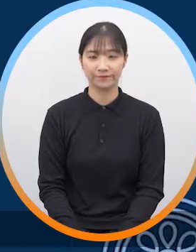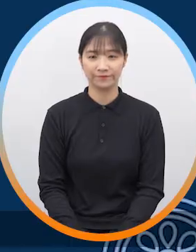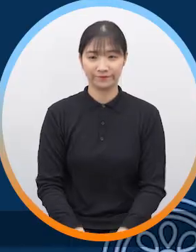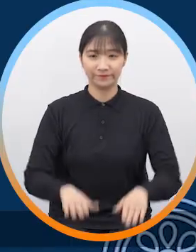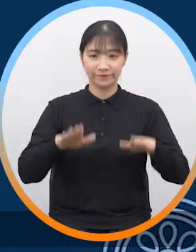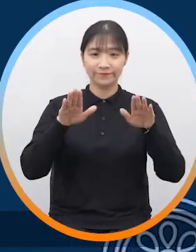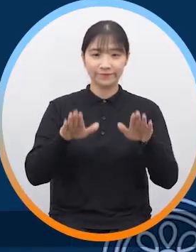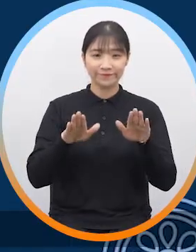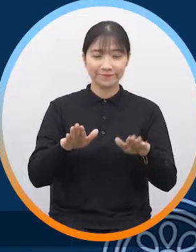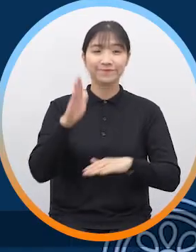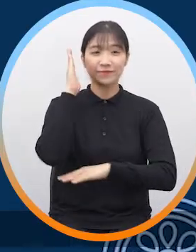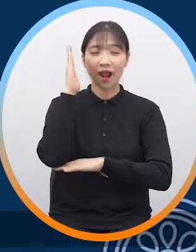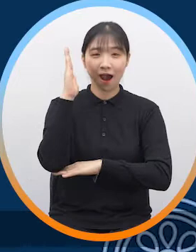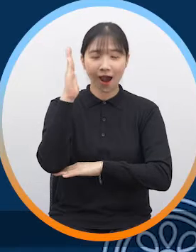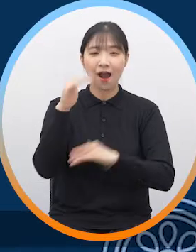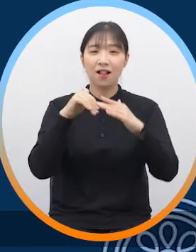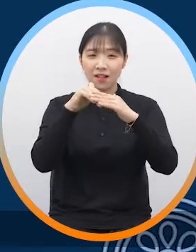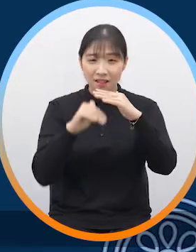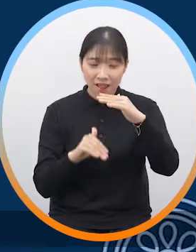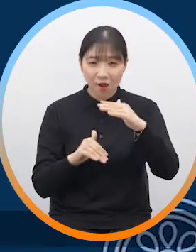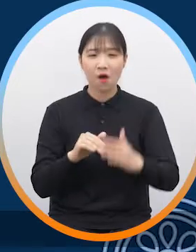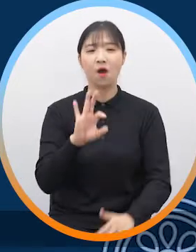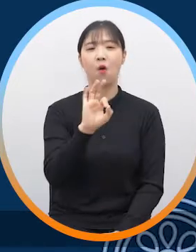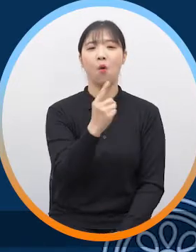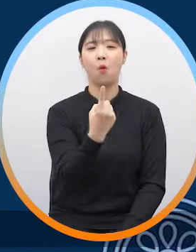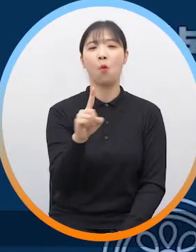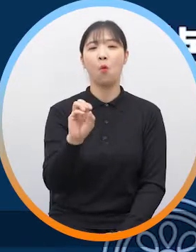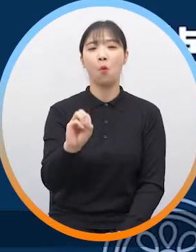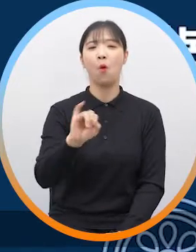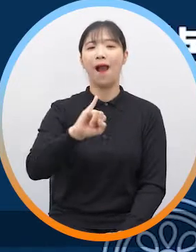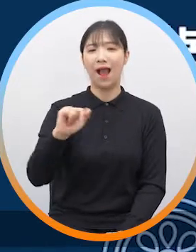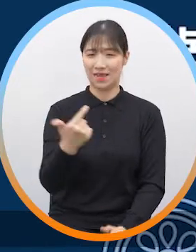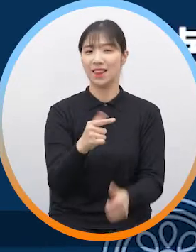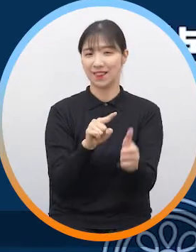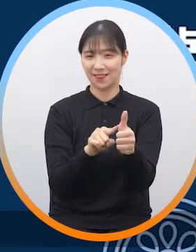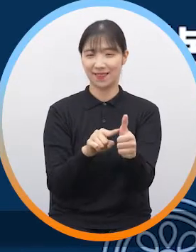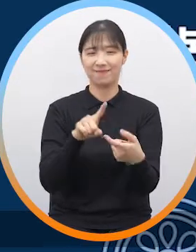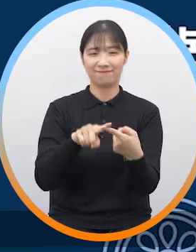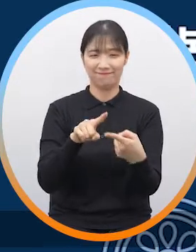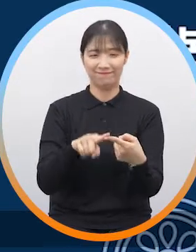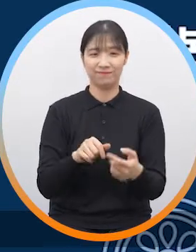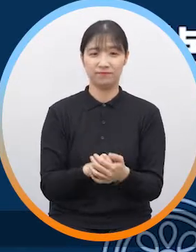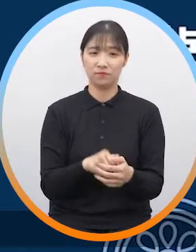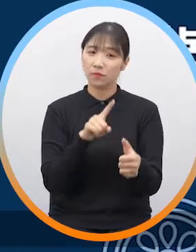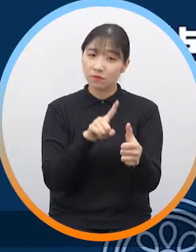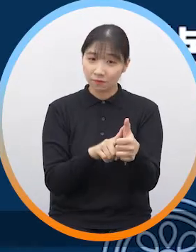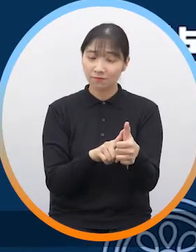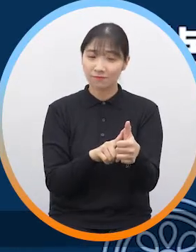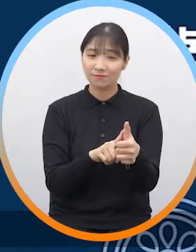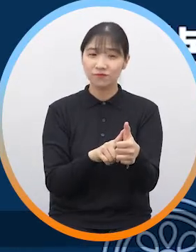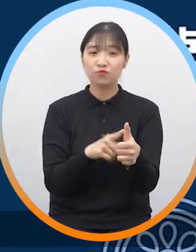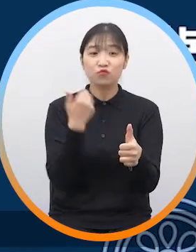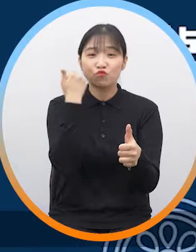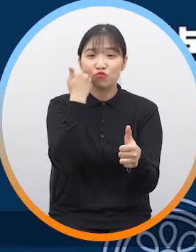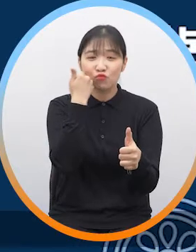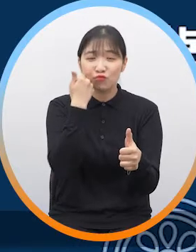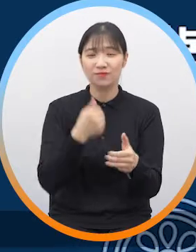이번 강의 주제는 왕인 박사에 대한 것입니다. 잘 알려다시피 왕인